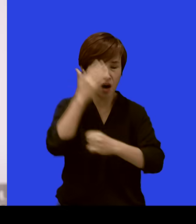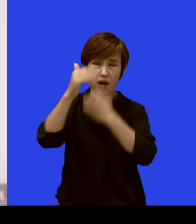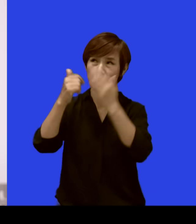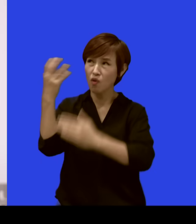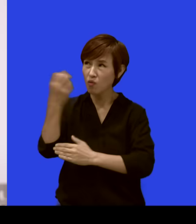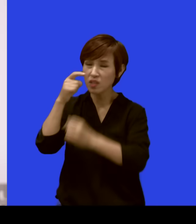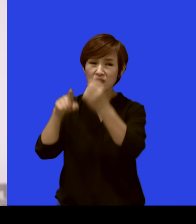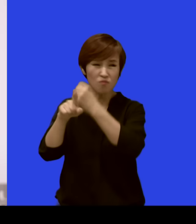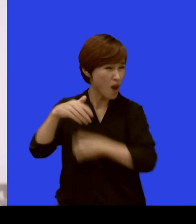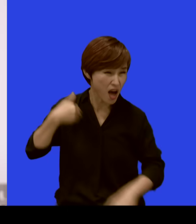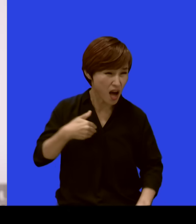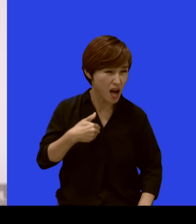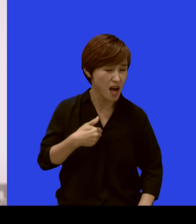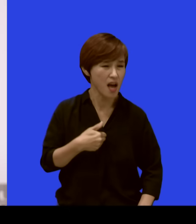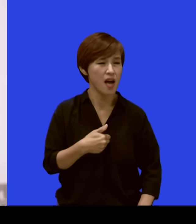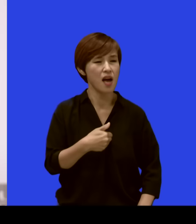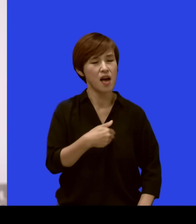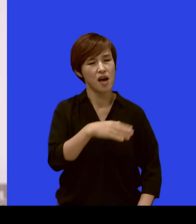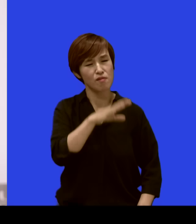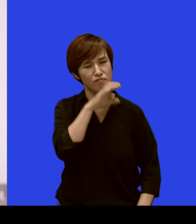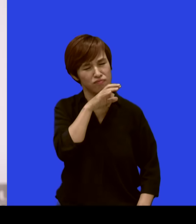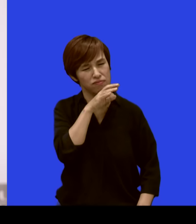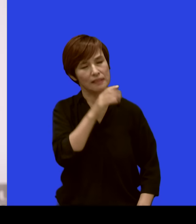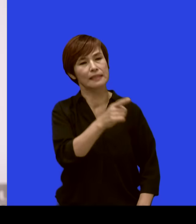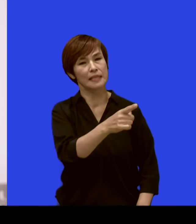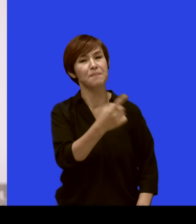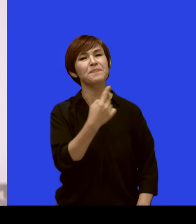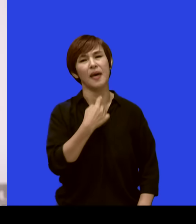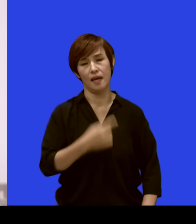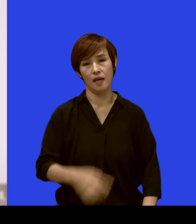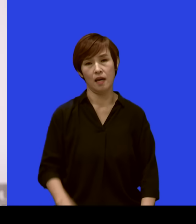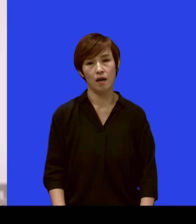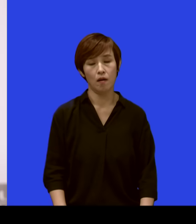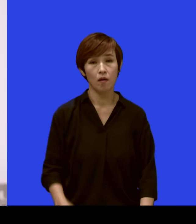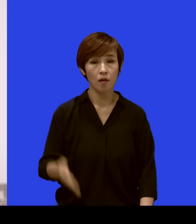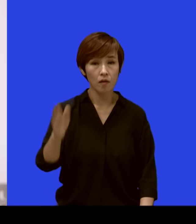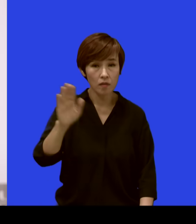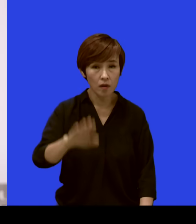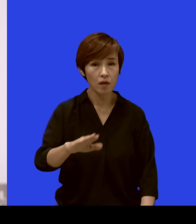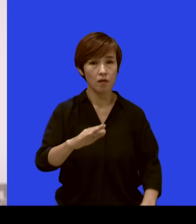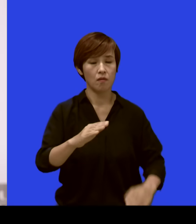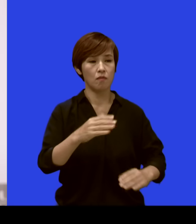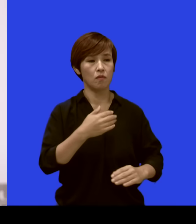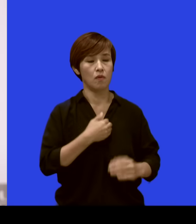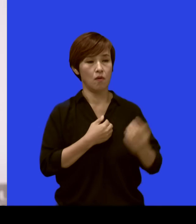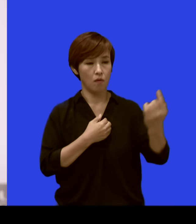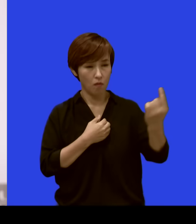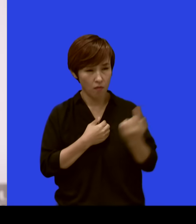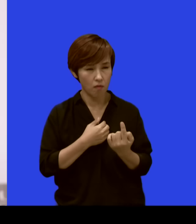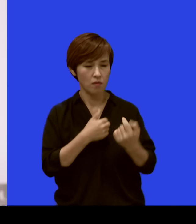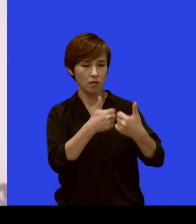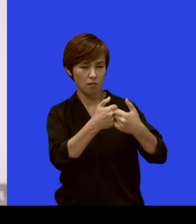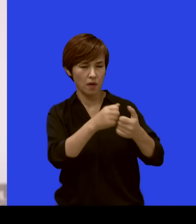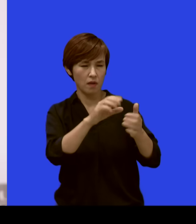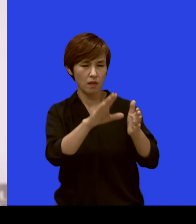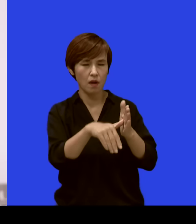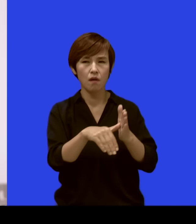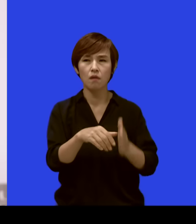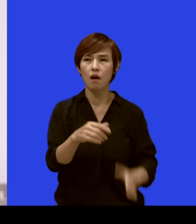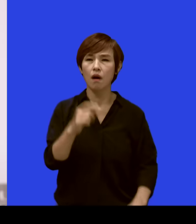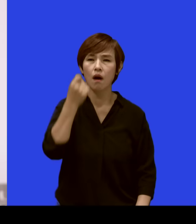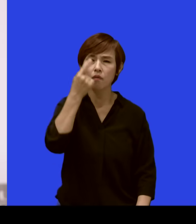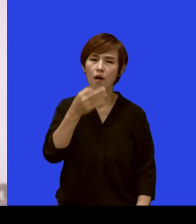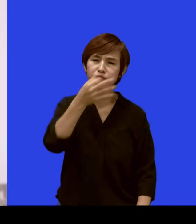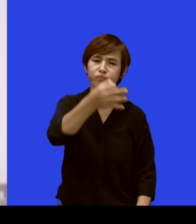생각을 했는데 와서 이제 신방을 받거나 아니면 상담을 하면 모두 다 이제 다음 달 렌트비를 못